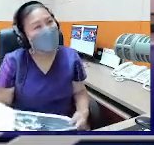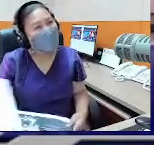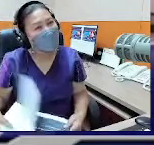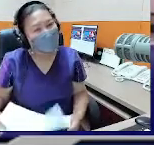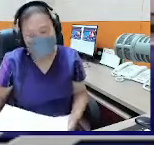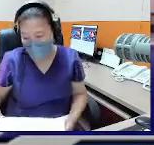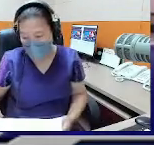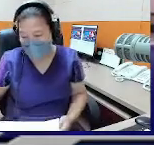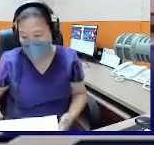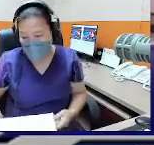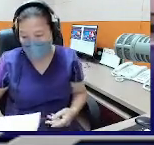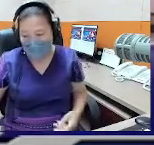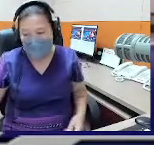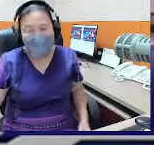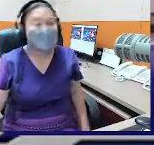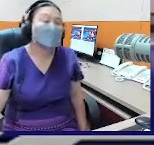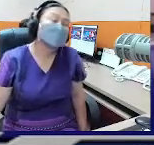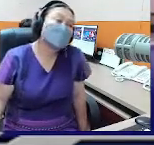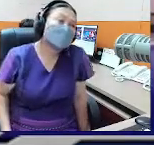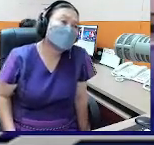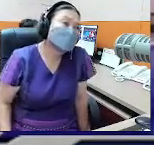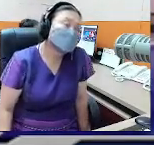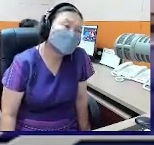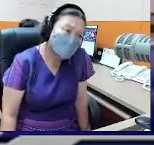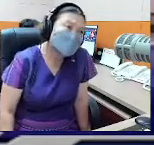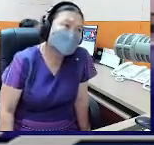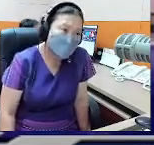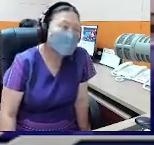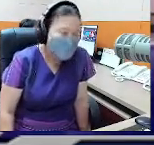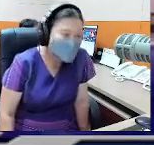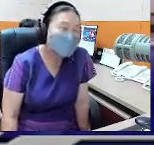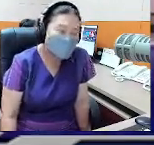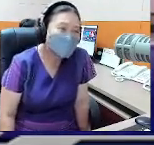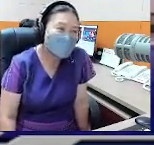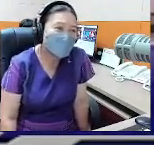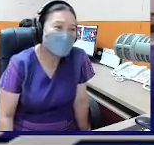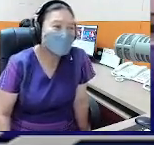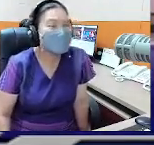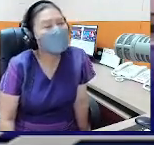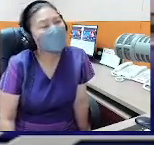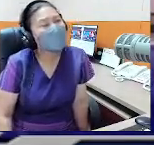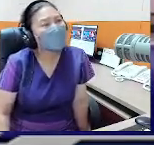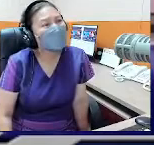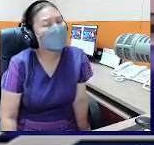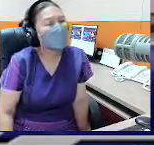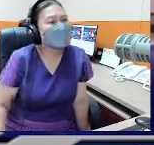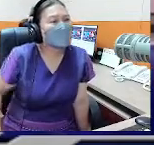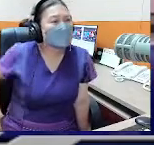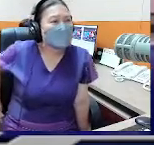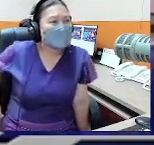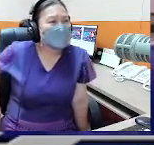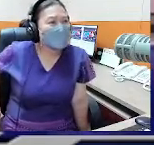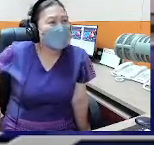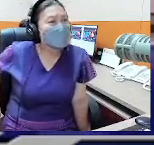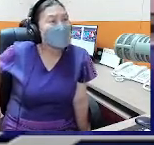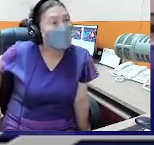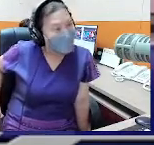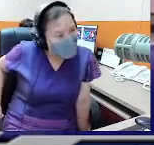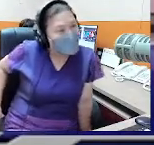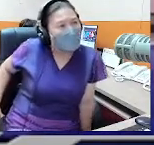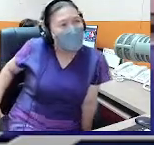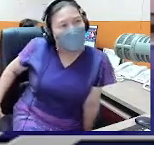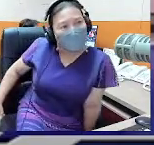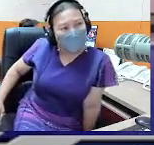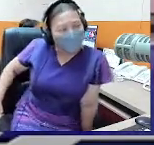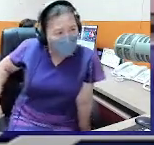ะคะในเรื่องของการสำรวจว่าตอนนี้นักศึกษาเป็นยังไงบ้างด้วยสถานการณ์โควิดที่ผ่านมาเนี่ยทำให้แบบทั้งครอบครัวและนักศึกษาเนี่ยโอ้โหบาดเจ็บกัน ได้รับผลกระ